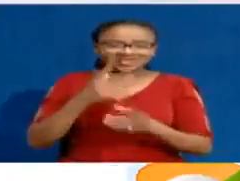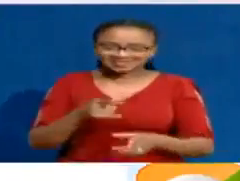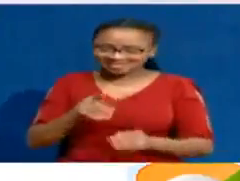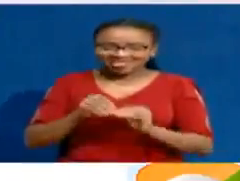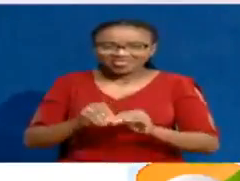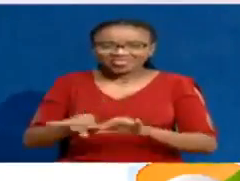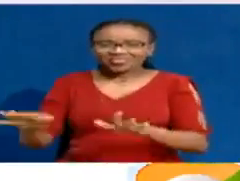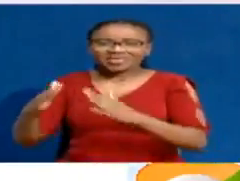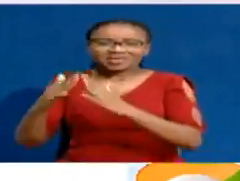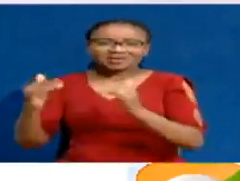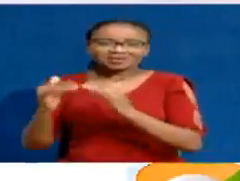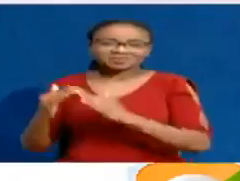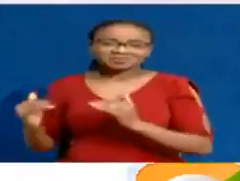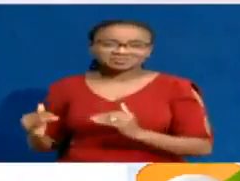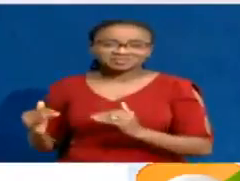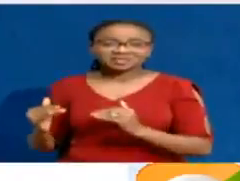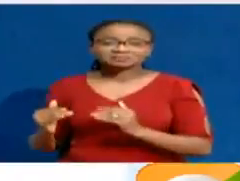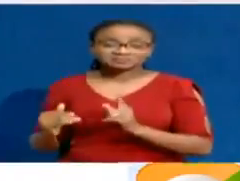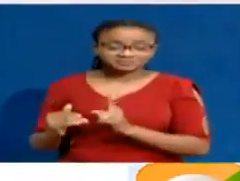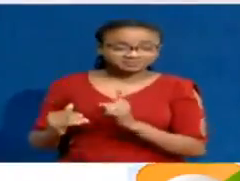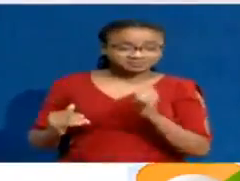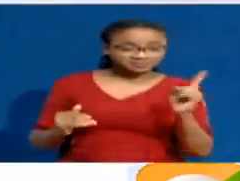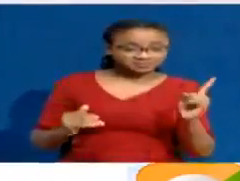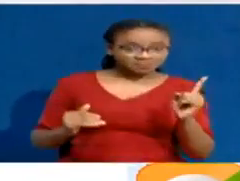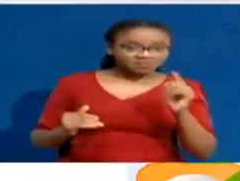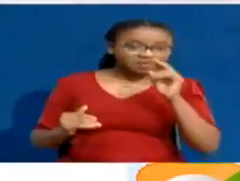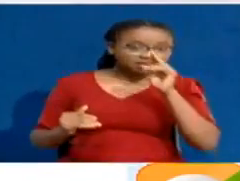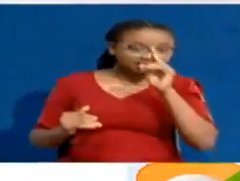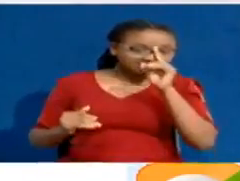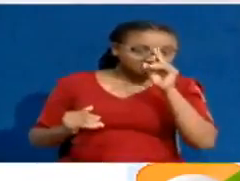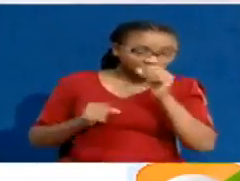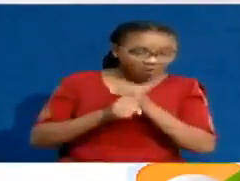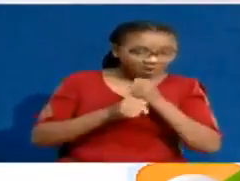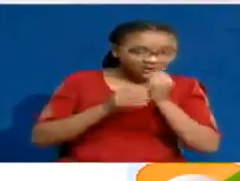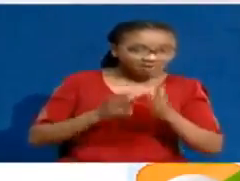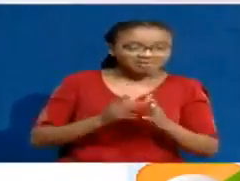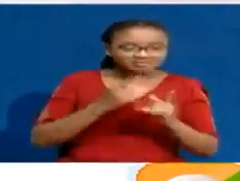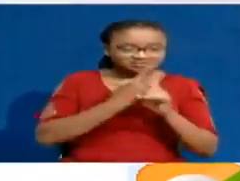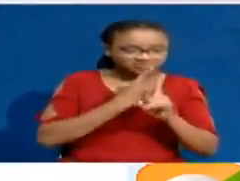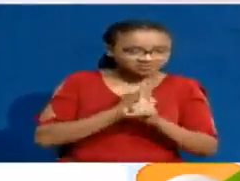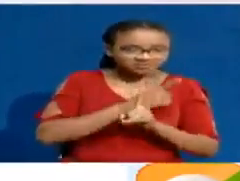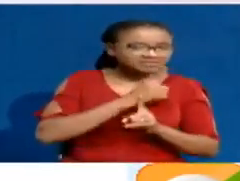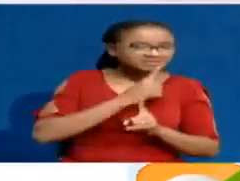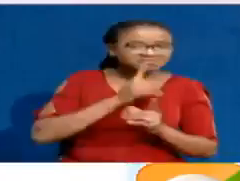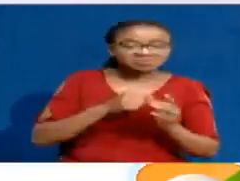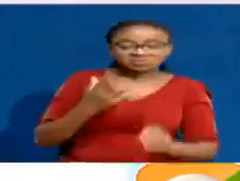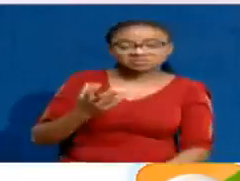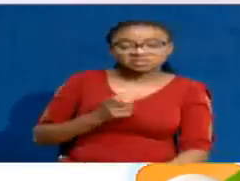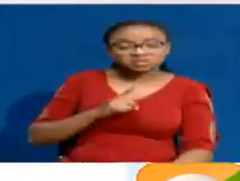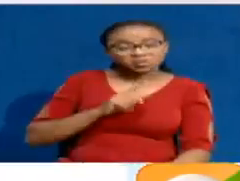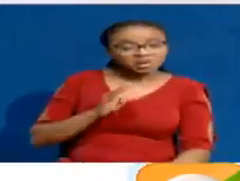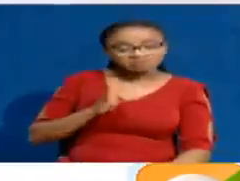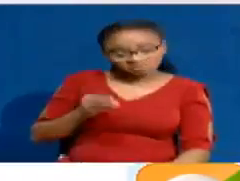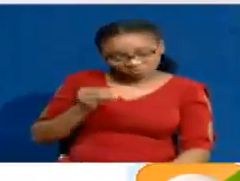hayo kuingia katika nyumba zao, huku maofisa wa taasisi zinazohusika wakidai kuwa wanahitaji shilingi bilioni